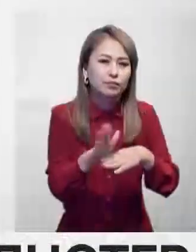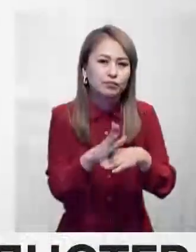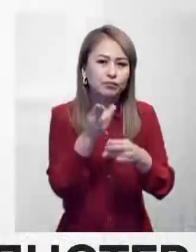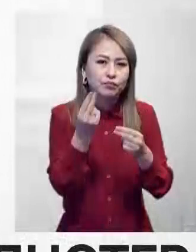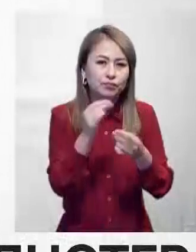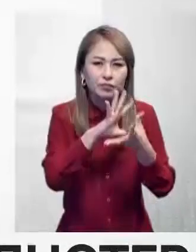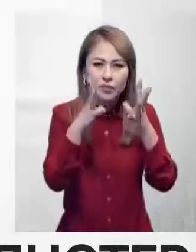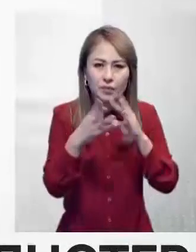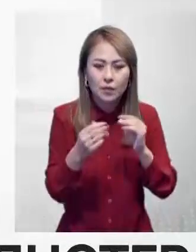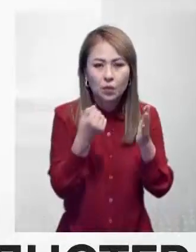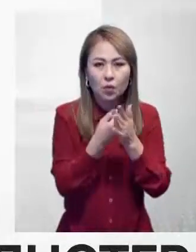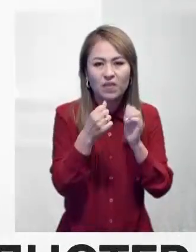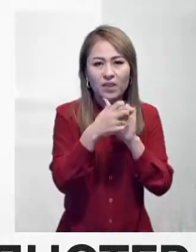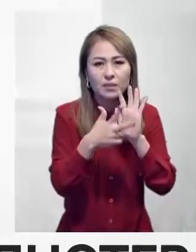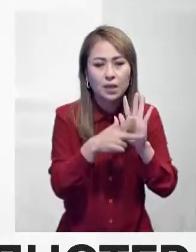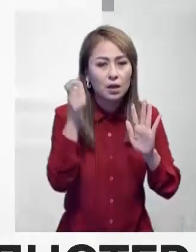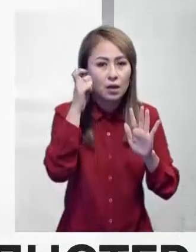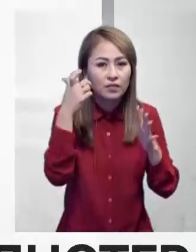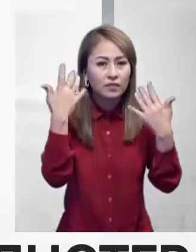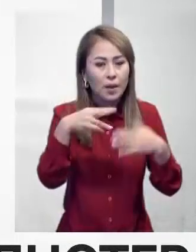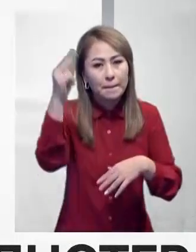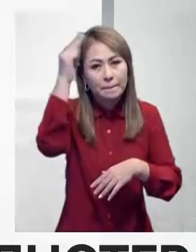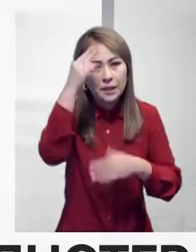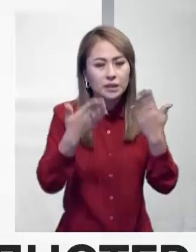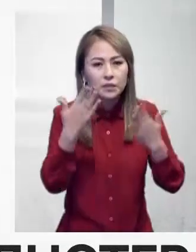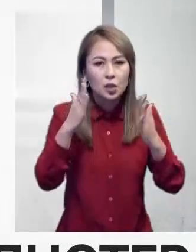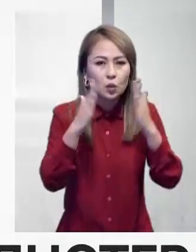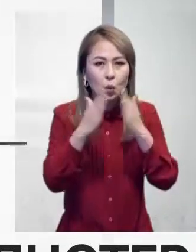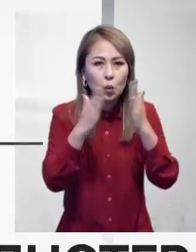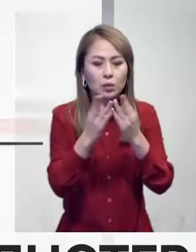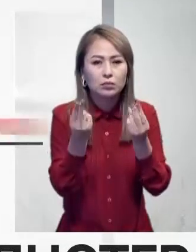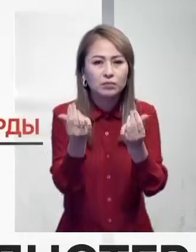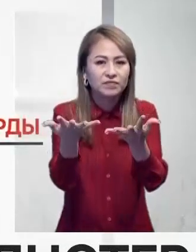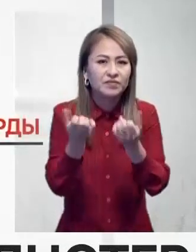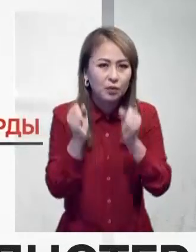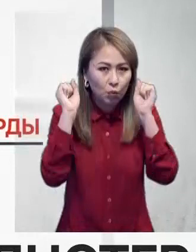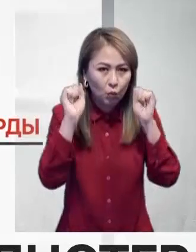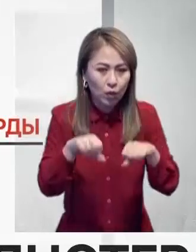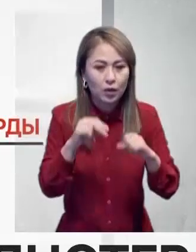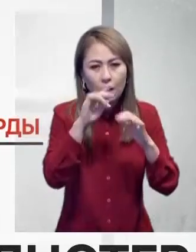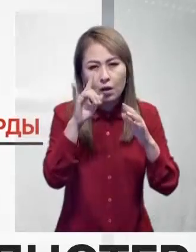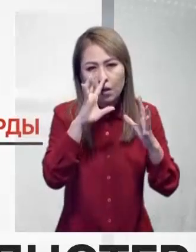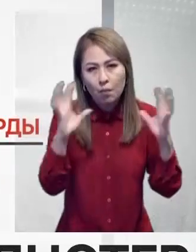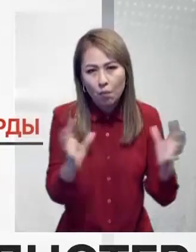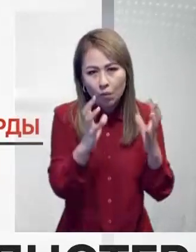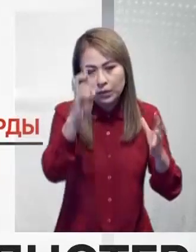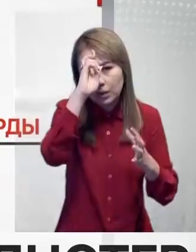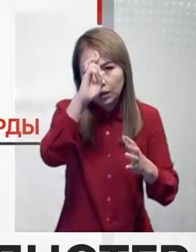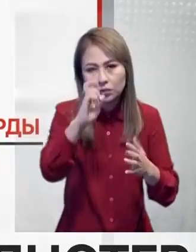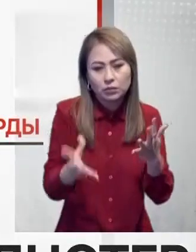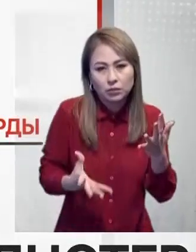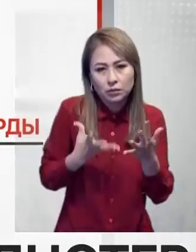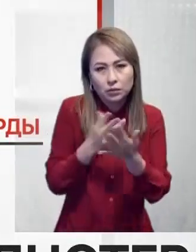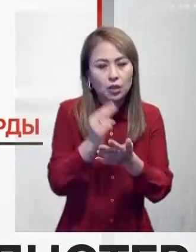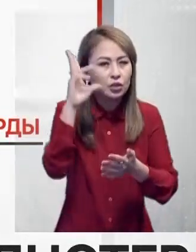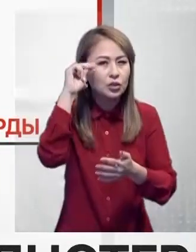ел азаматтары кәмелеттік жасқа толған соң білімге немесе баспана сатып алуға жұмсай алады. Ал бала күтімі бойынша мемлекеттік жәрдемақы мен әлеуметтік төлем беру